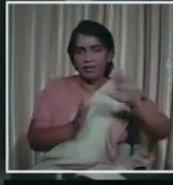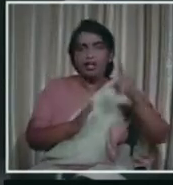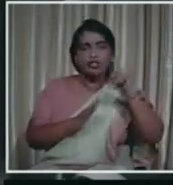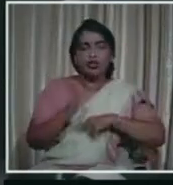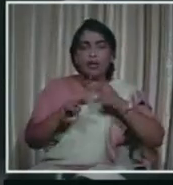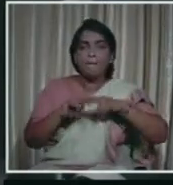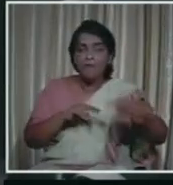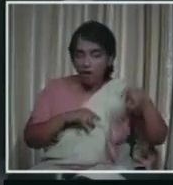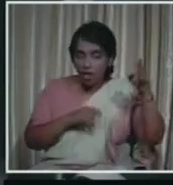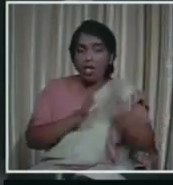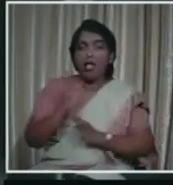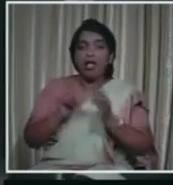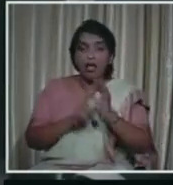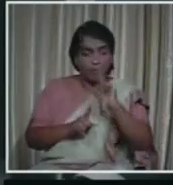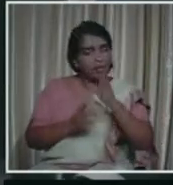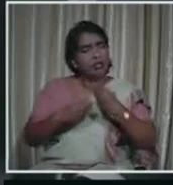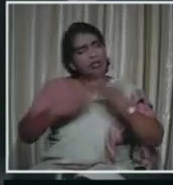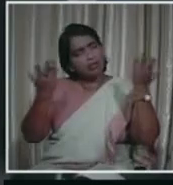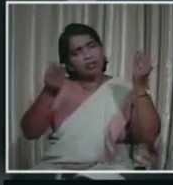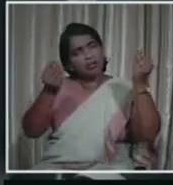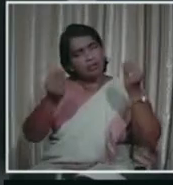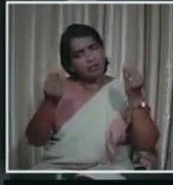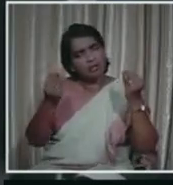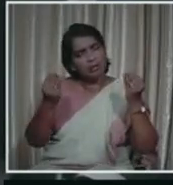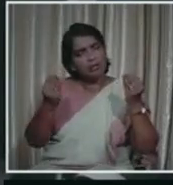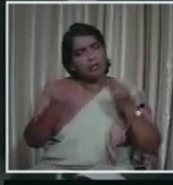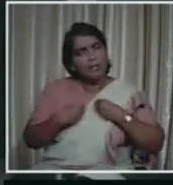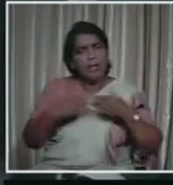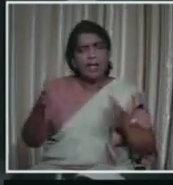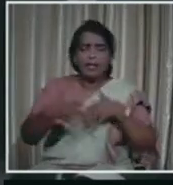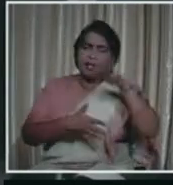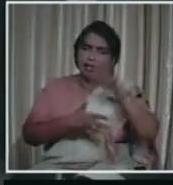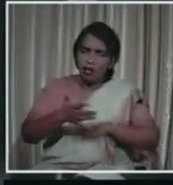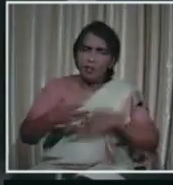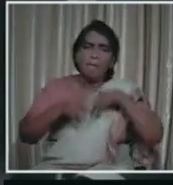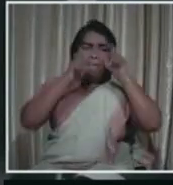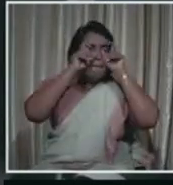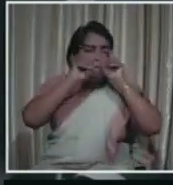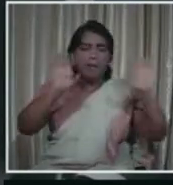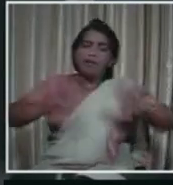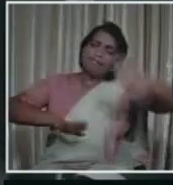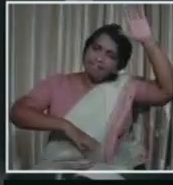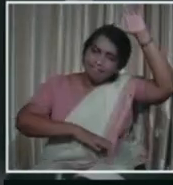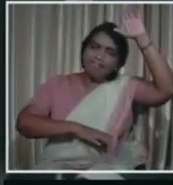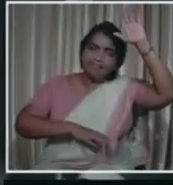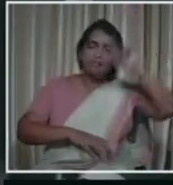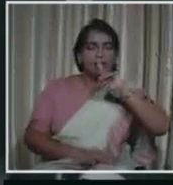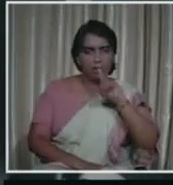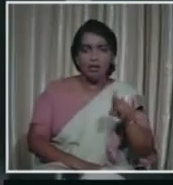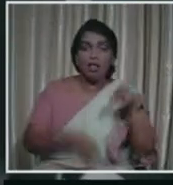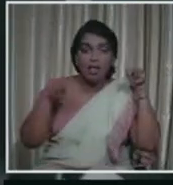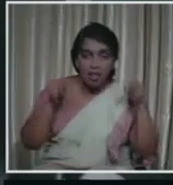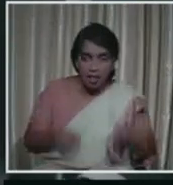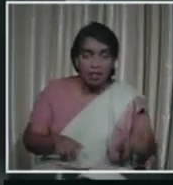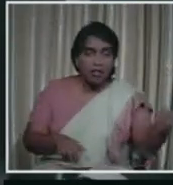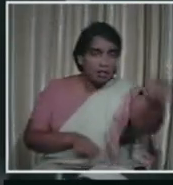ජොන්සන් ප්‍රනාන්දු ඇමතිතුමා කිව්වා දෙන ඕන කැබිනට් පත්‍රිකාවක් අපි බලන්නෙත් නෑ අත් දෙකම උස්සනවා කියලා කිව්වා දැන් මේ